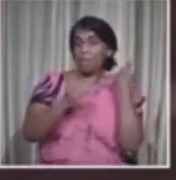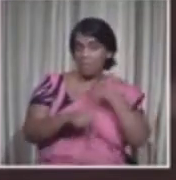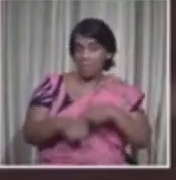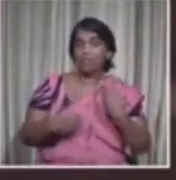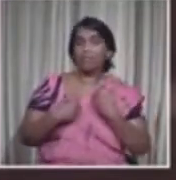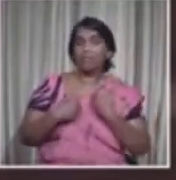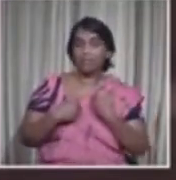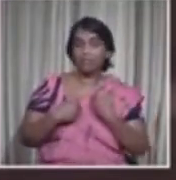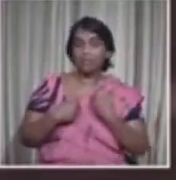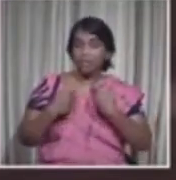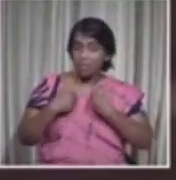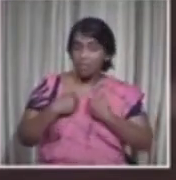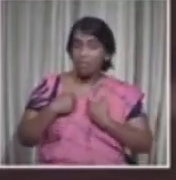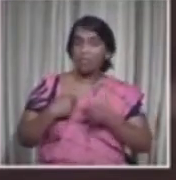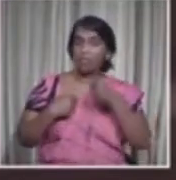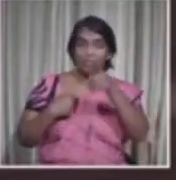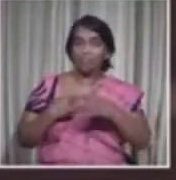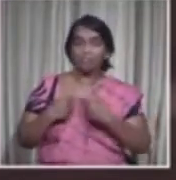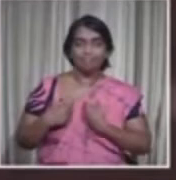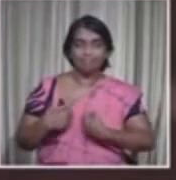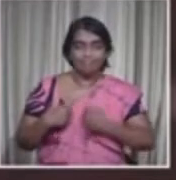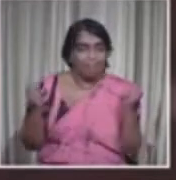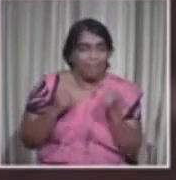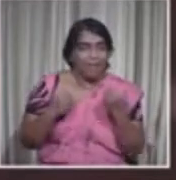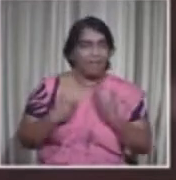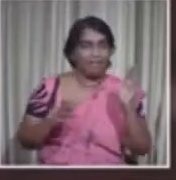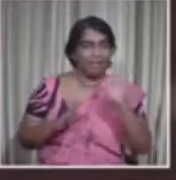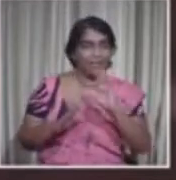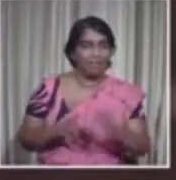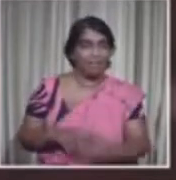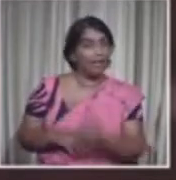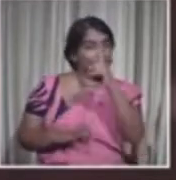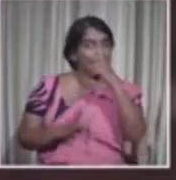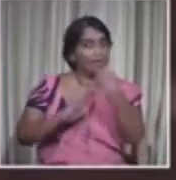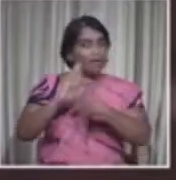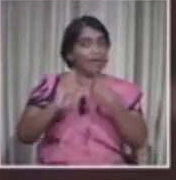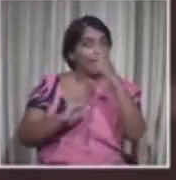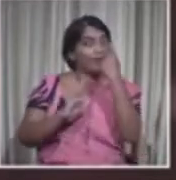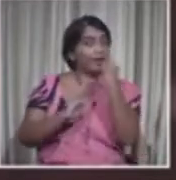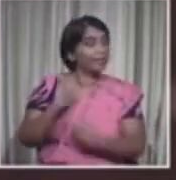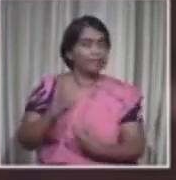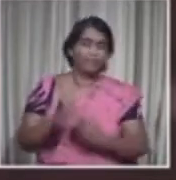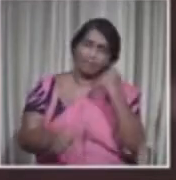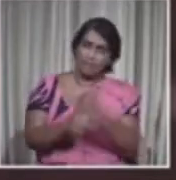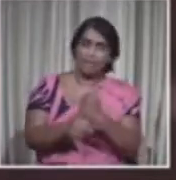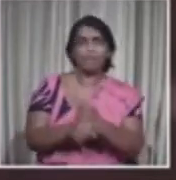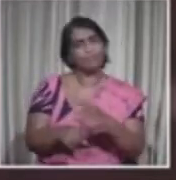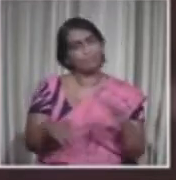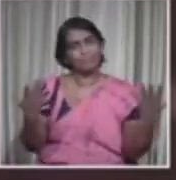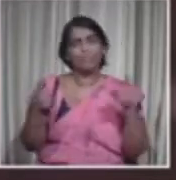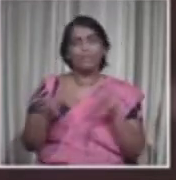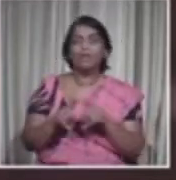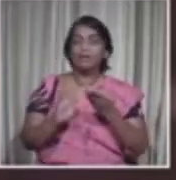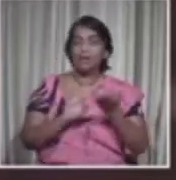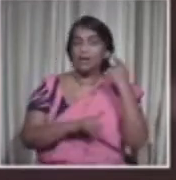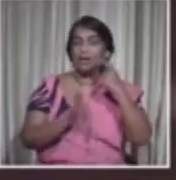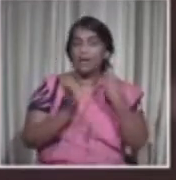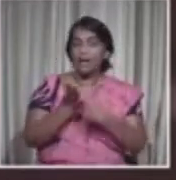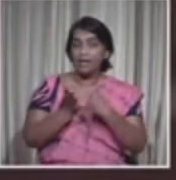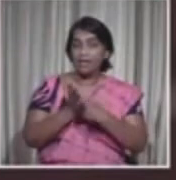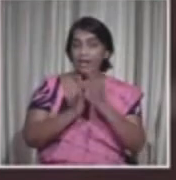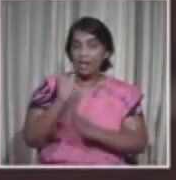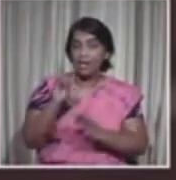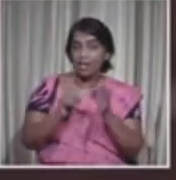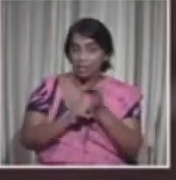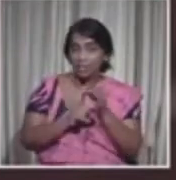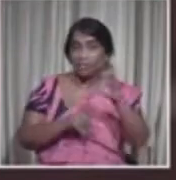එදත් අපි තමුන්නාස්සට ඔළුව නැමුවේ නෑ. අපි හිතුවේ එක රටක් එක නීතියක් තියෙනවනේ මොන ආණ්ඩුවාවක්. එදා රාජිත සේනාරත්න මන්ත්‍රීතුමනත්